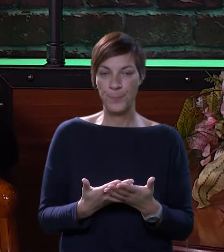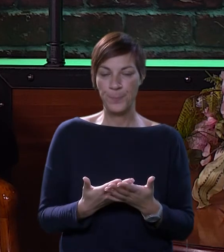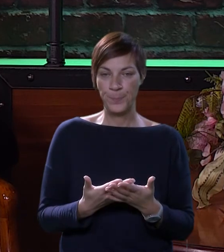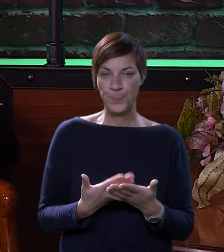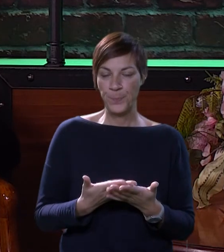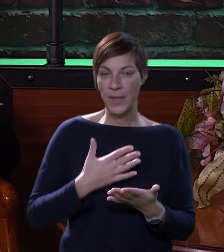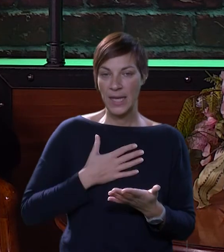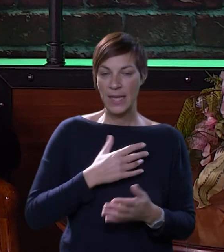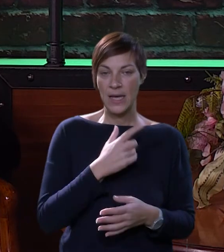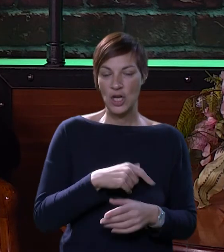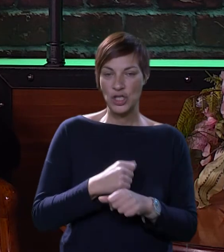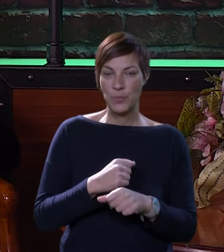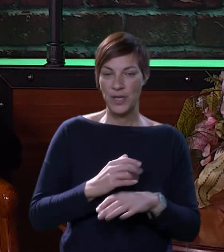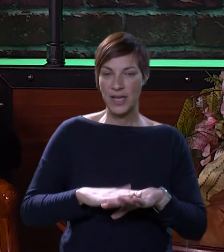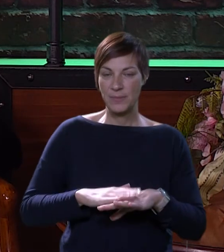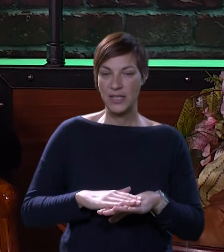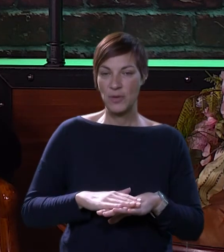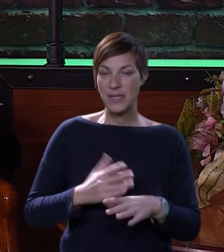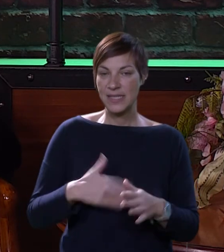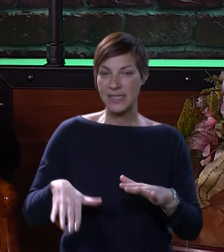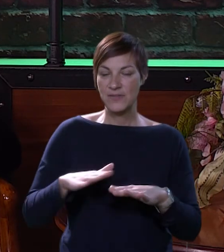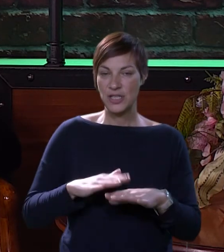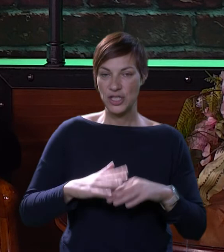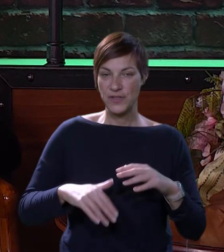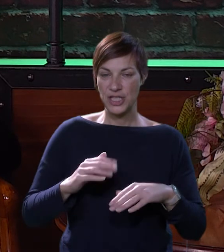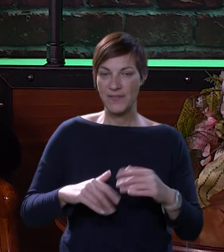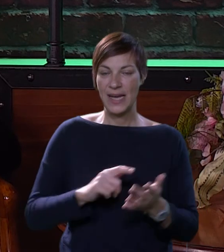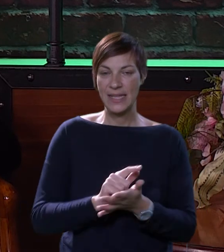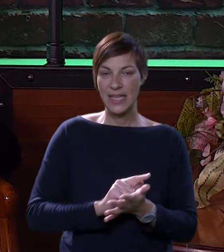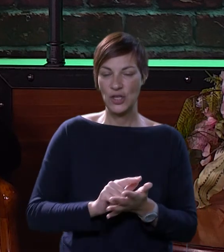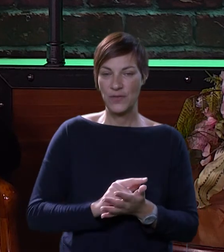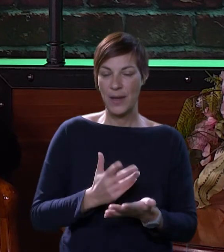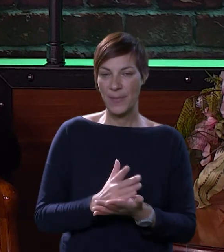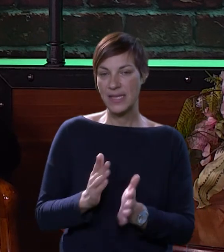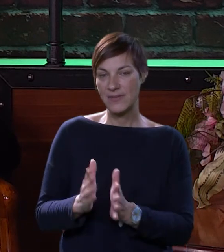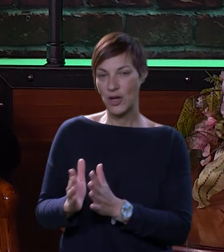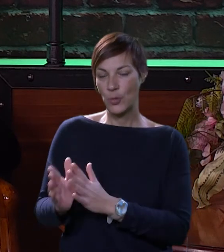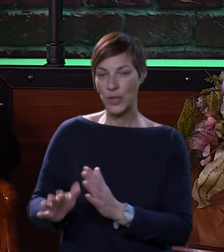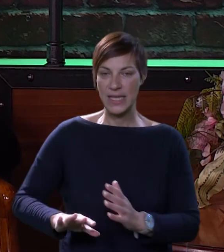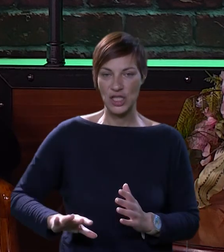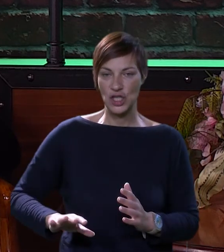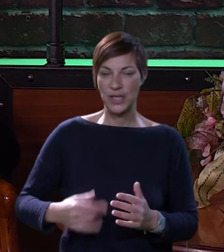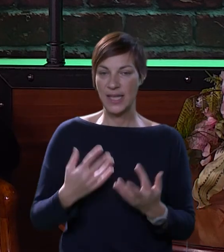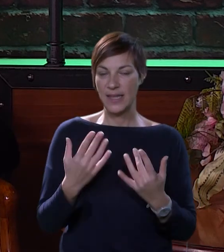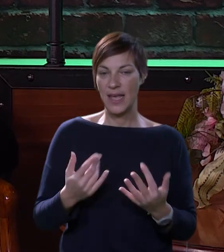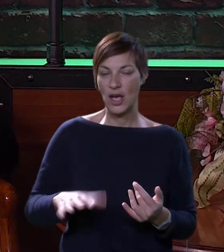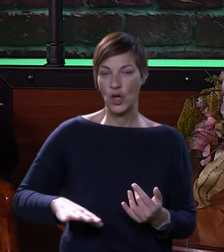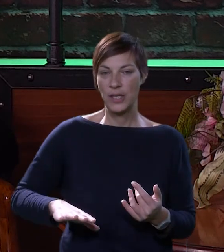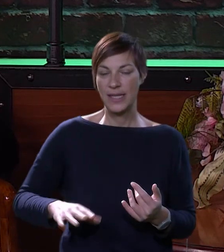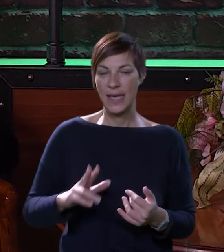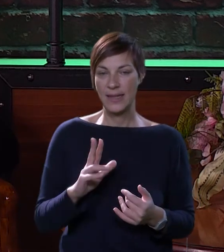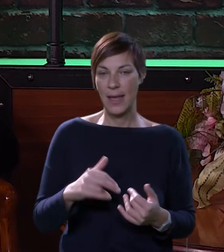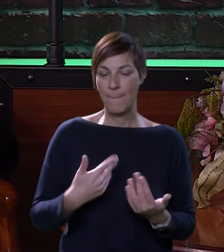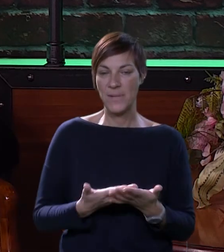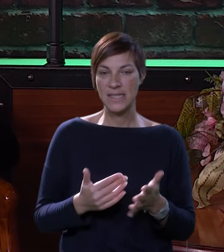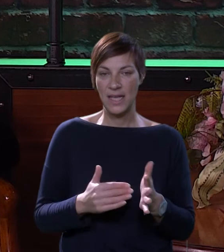da, evo, ja osobno i radim na tome da se stvorim što više kvalitetnog vremena za svako pojedinačno dijete, ukoliko dijete